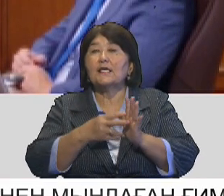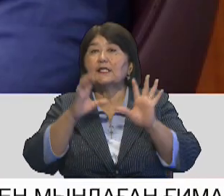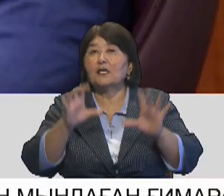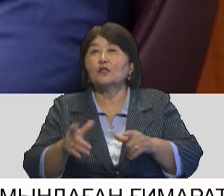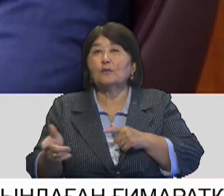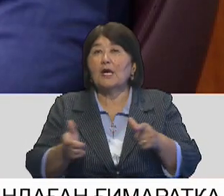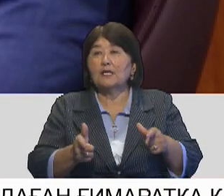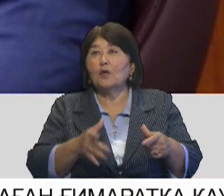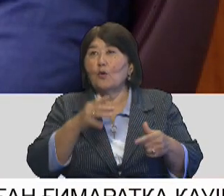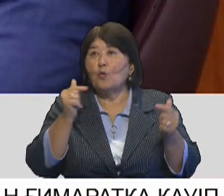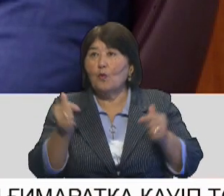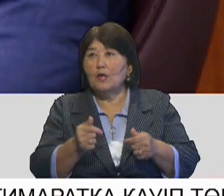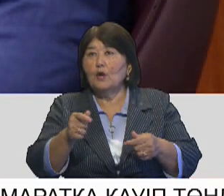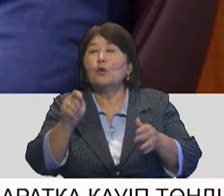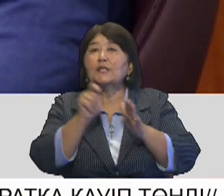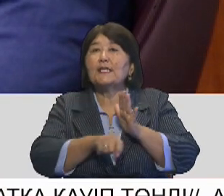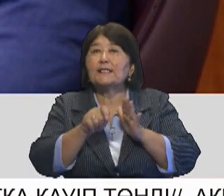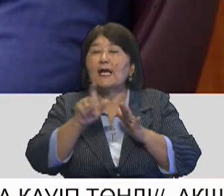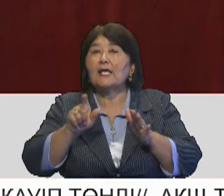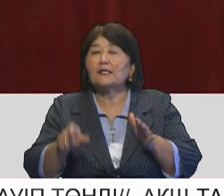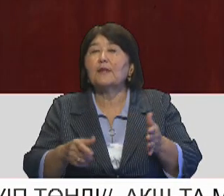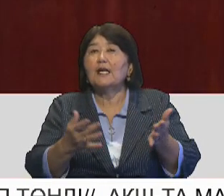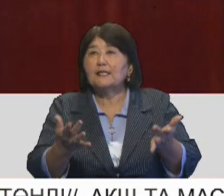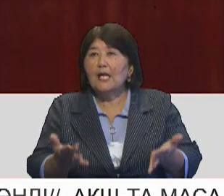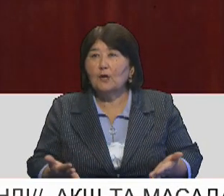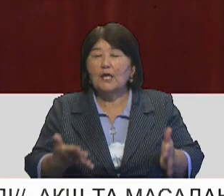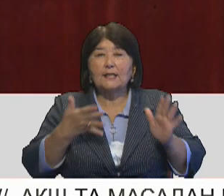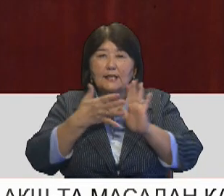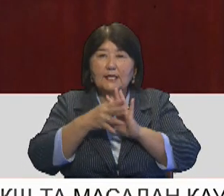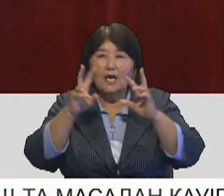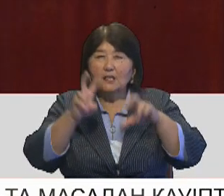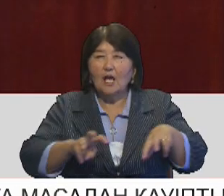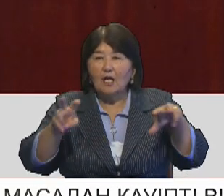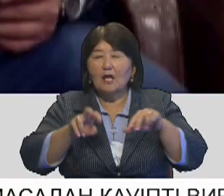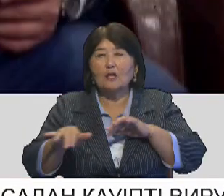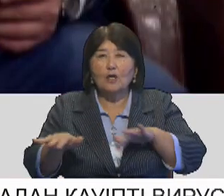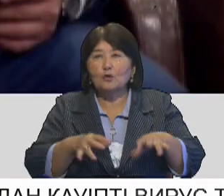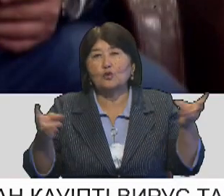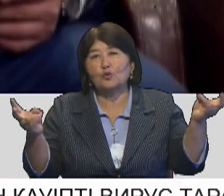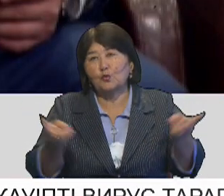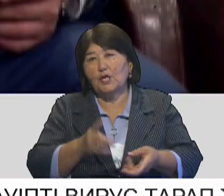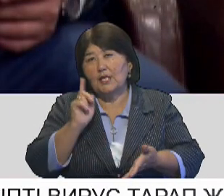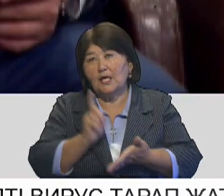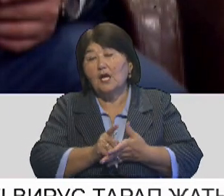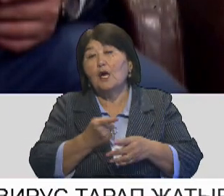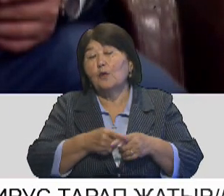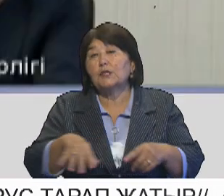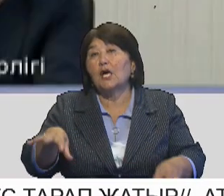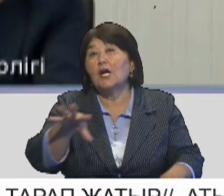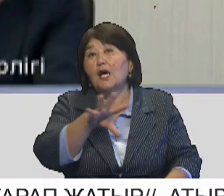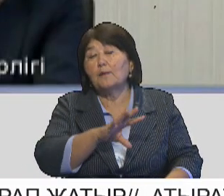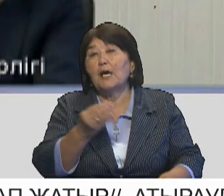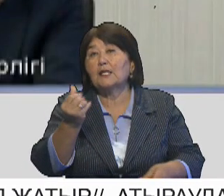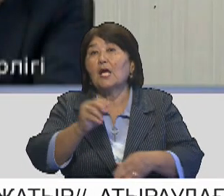қажет. Оған сарапшыларды тарта отырып, терең талдау және талқылау жүргізу керек. Сондай ақ барлық